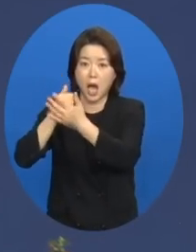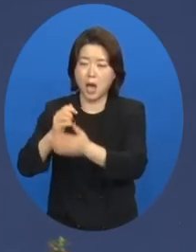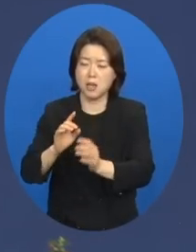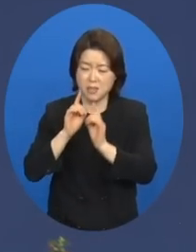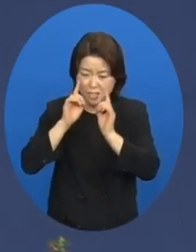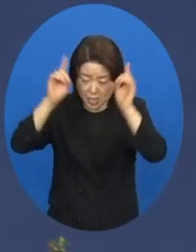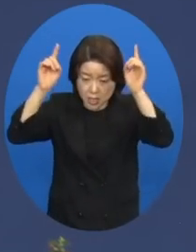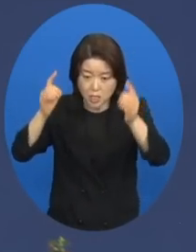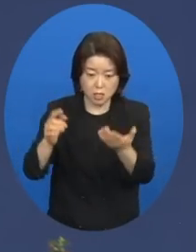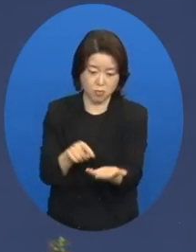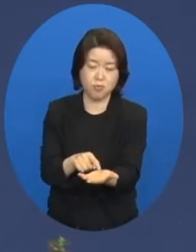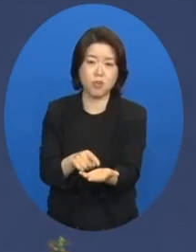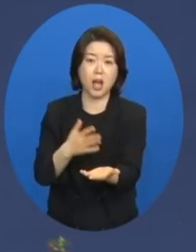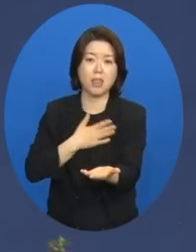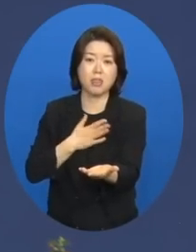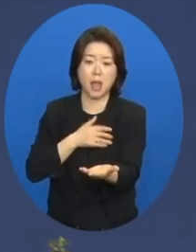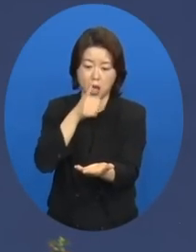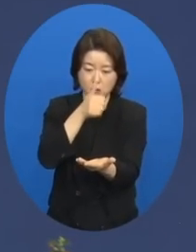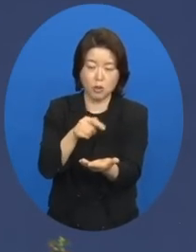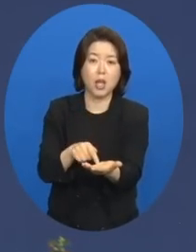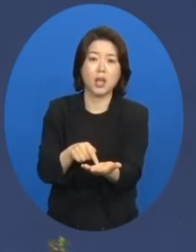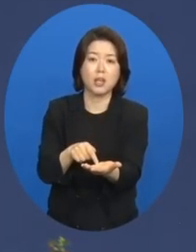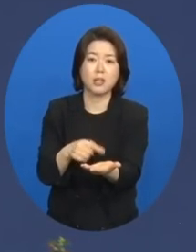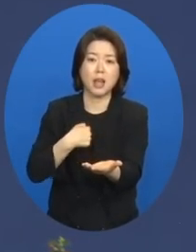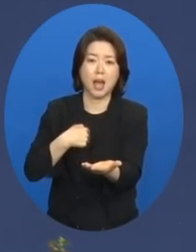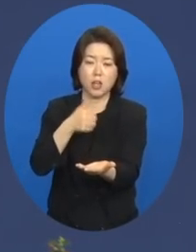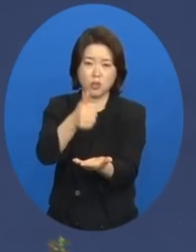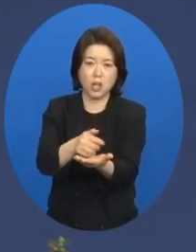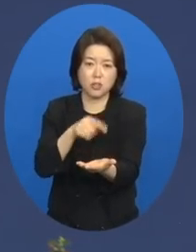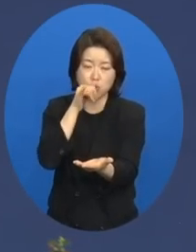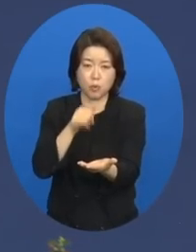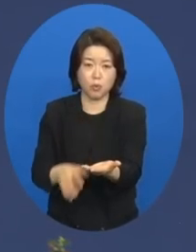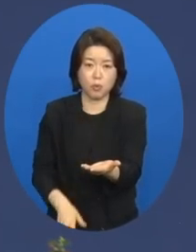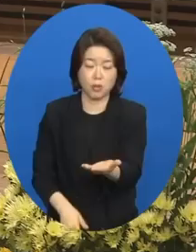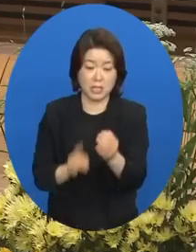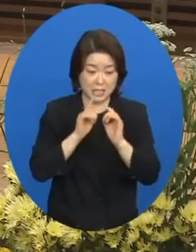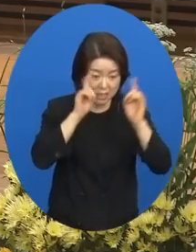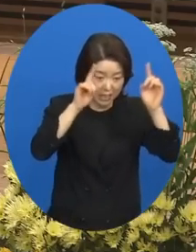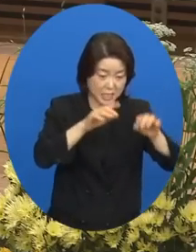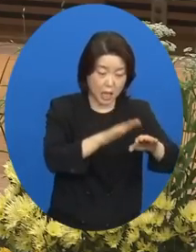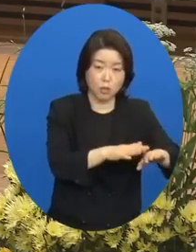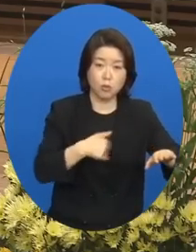진노의 손안에 든 죄인 이렇게 말했습니다. 지옥의 뚜껑을